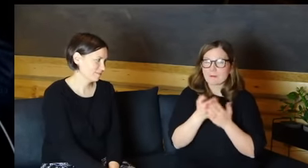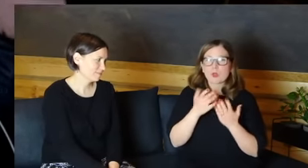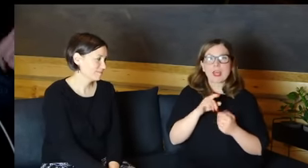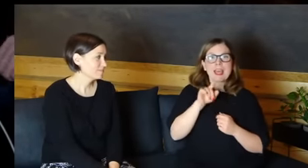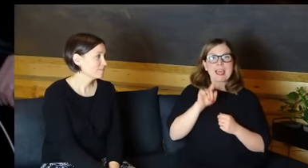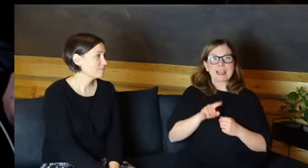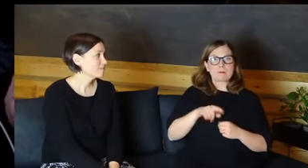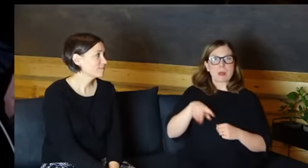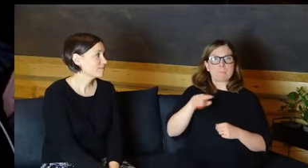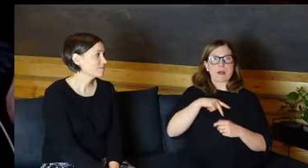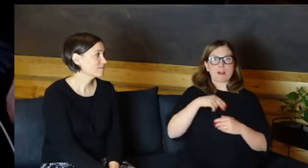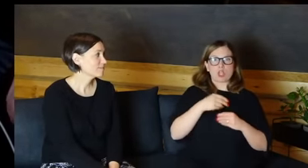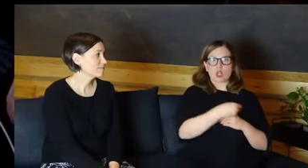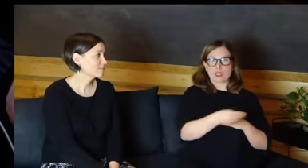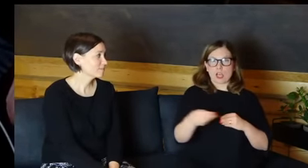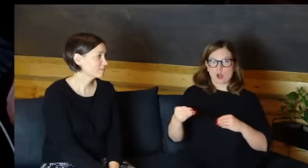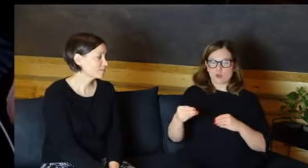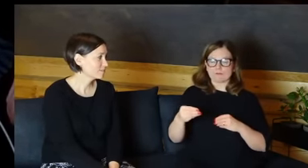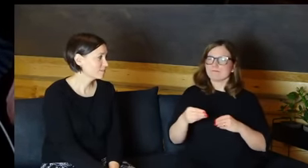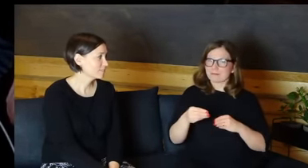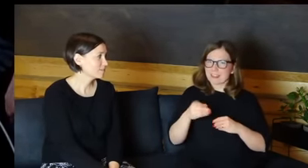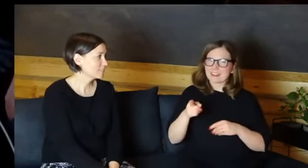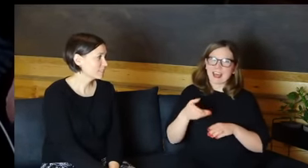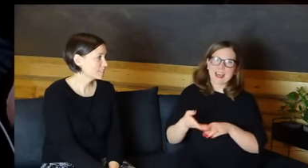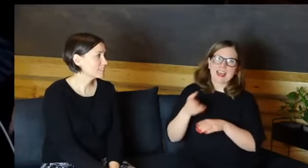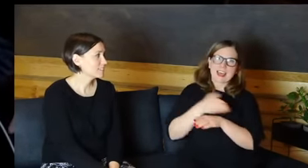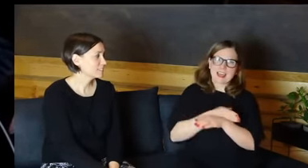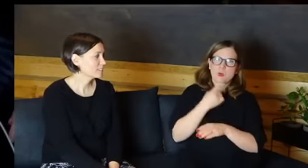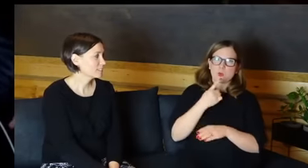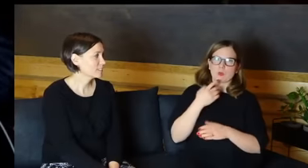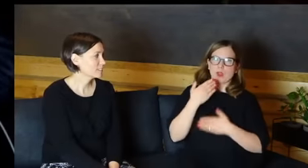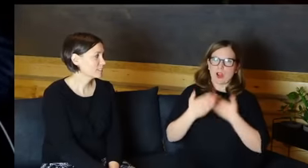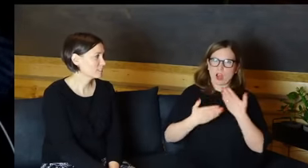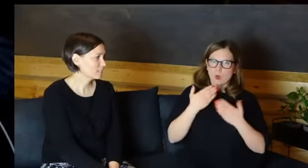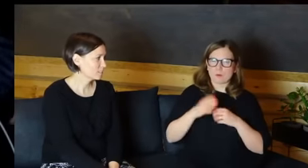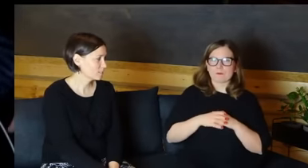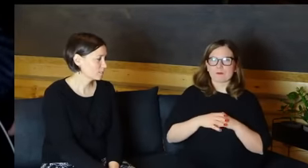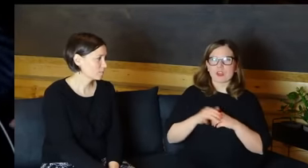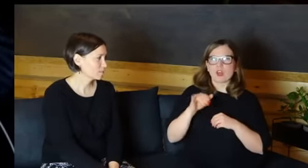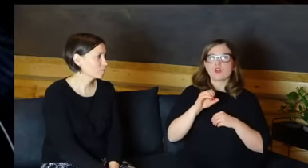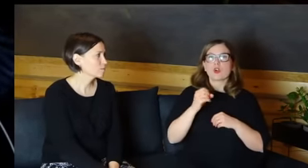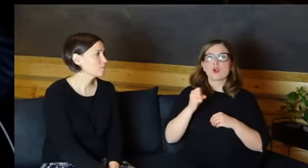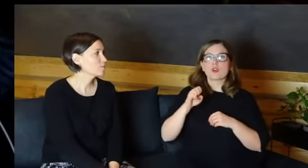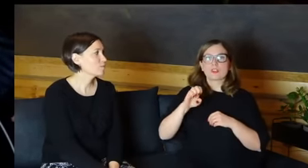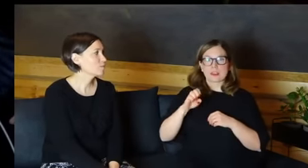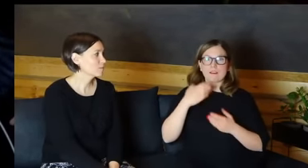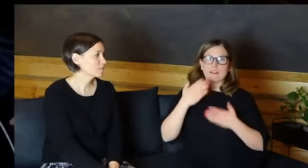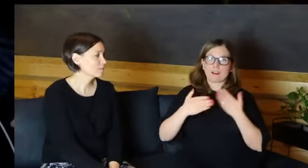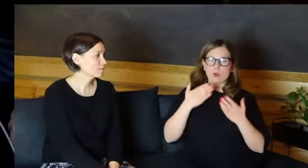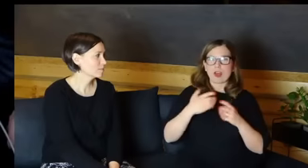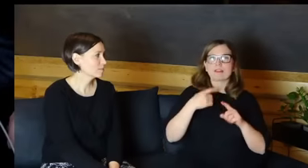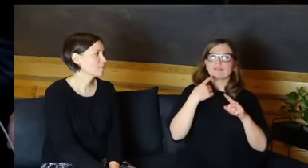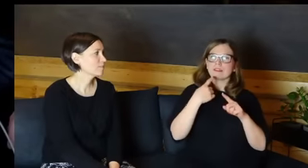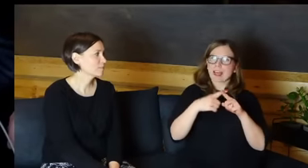ensimmäistä palkintojen jakoa, niin Jooselta vielä laulu. Eli Joose tulee nyt laulamaan Tähti tähdistä kirkkain.